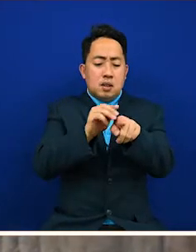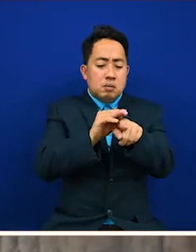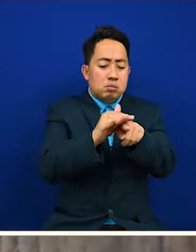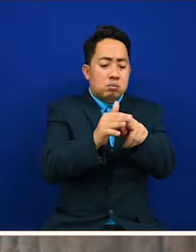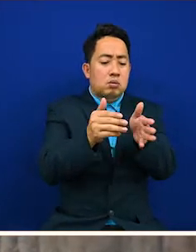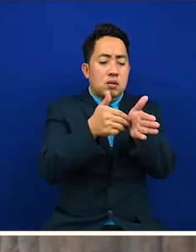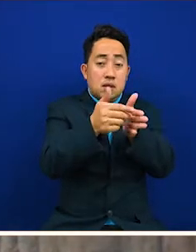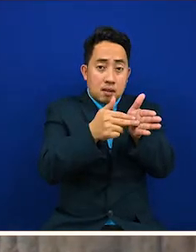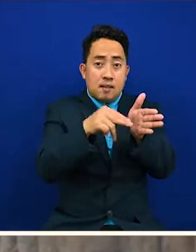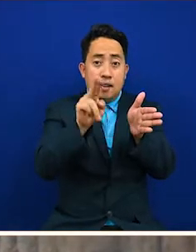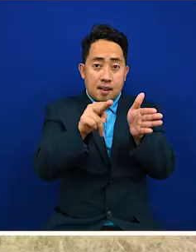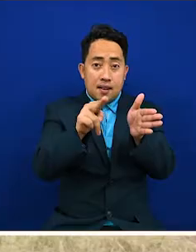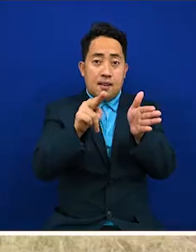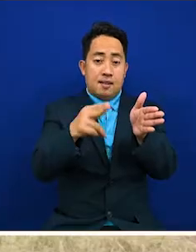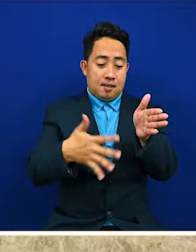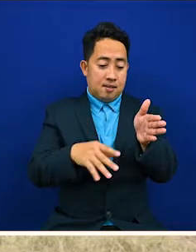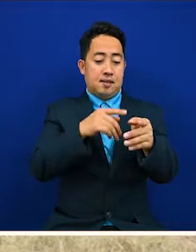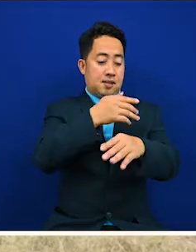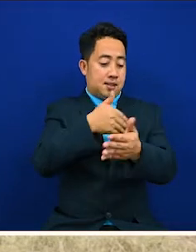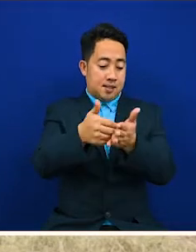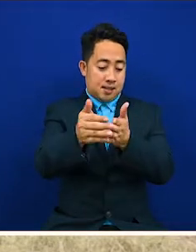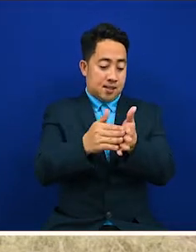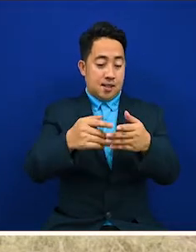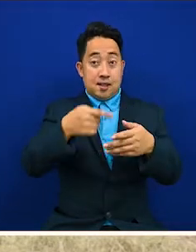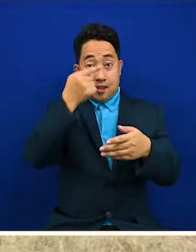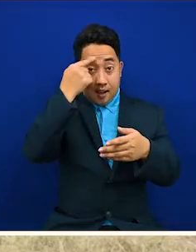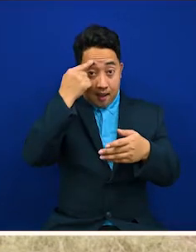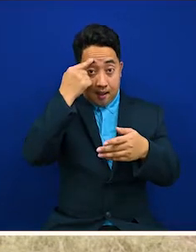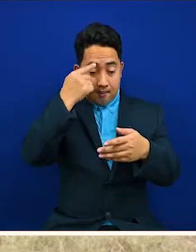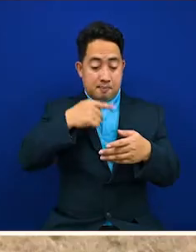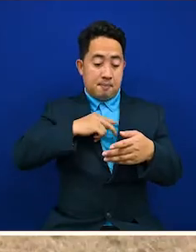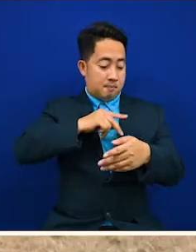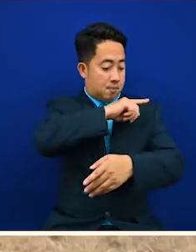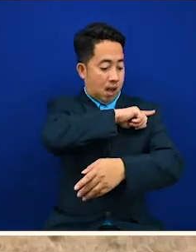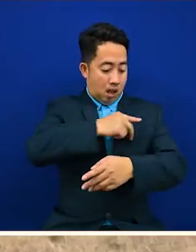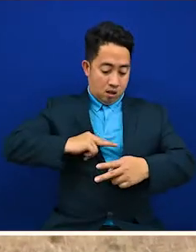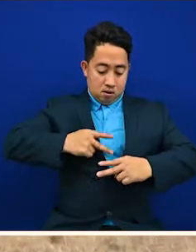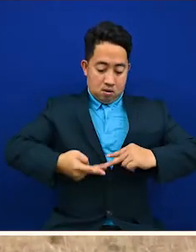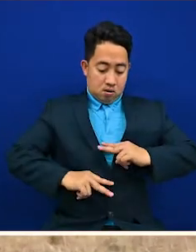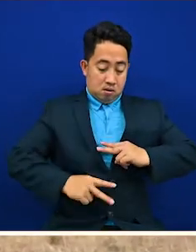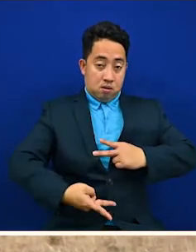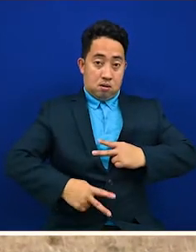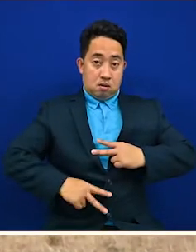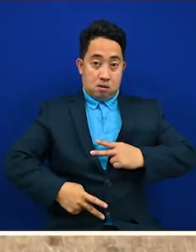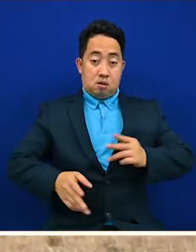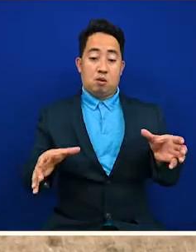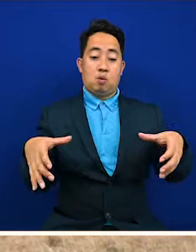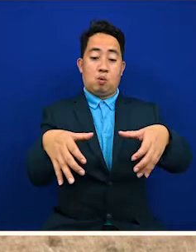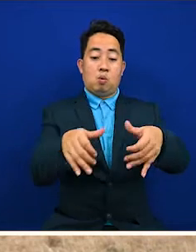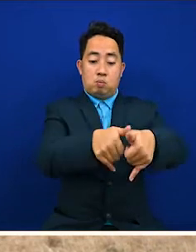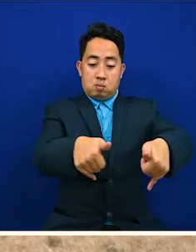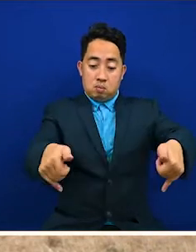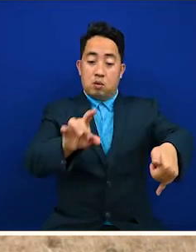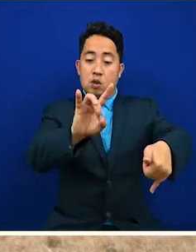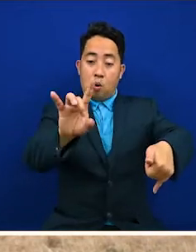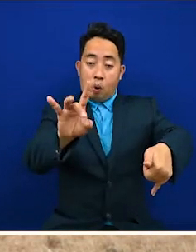ำตัวสีดำสลับขาวทั้งตัวชอบอาศัยอยู่ตามที่ราบโล่งที่เป็นหญ้าชอบอยู่ร่วมกันเป็นฝูงฝูงหนึ่งอาจจะมีร้อย